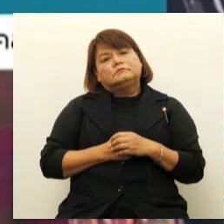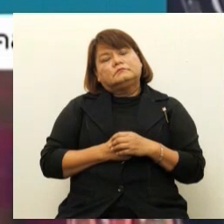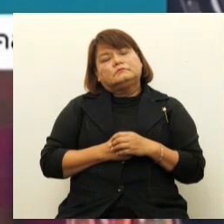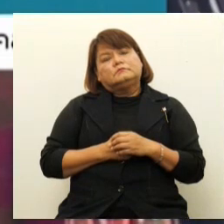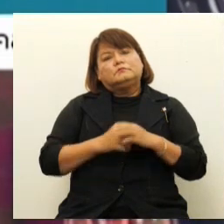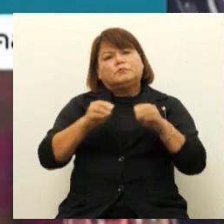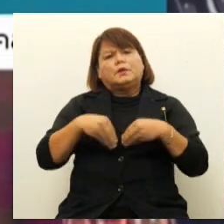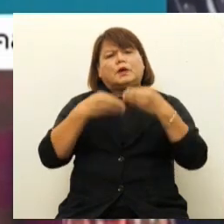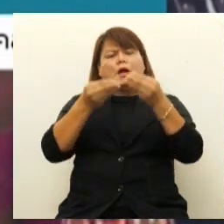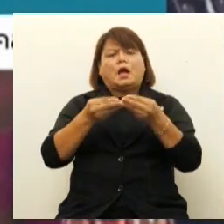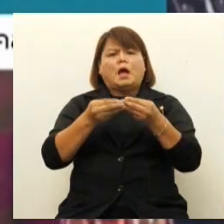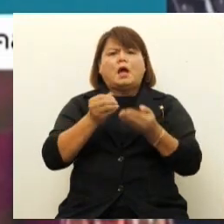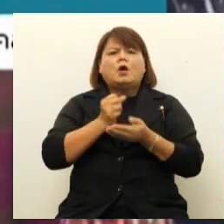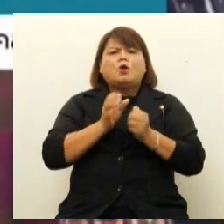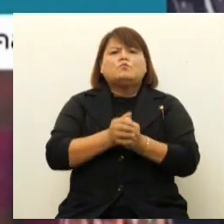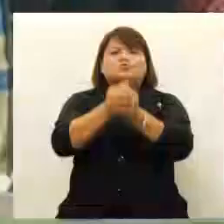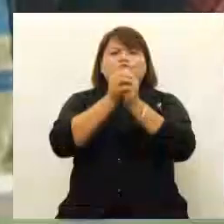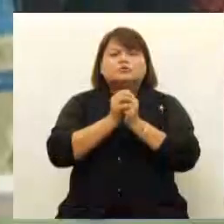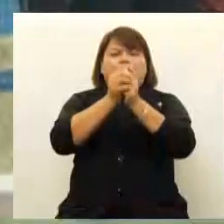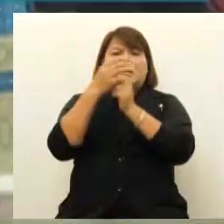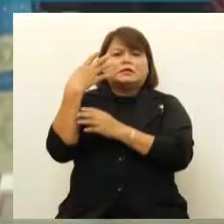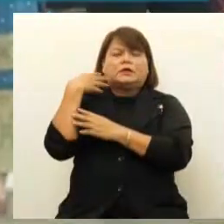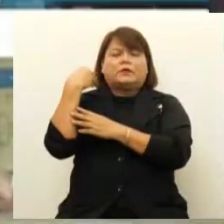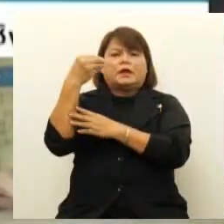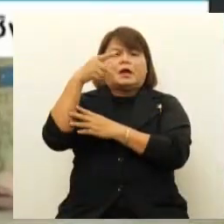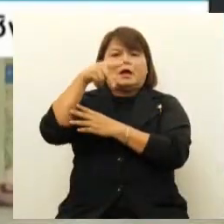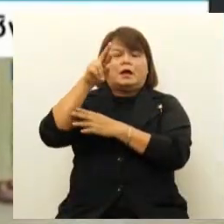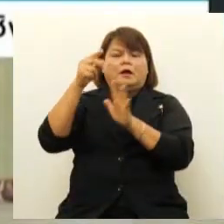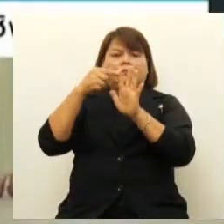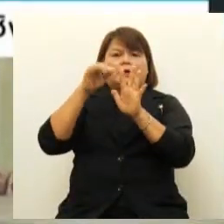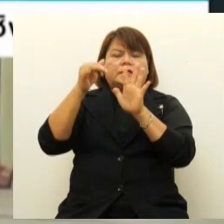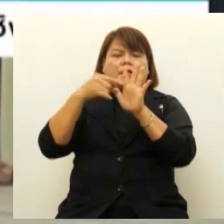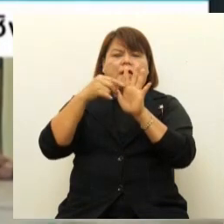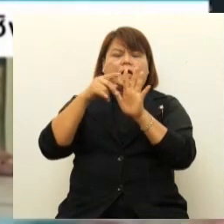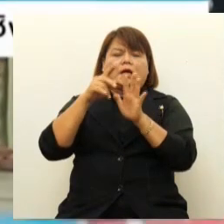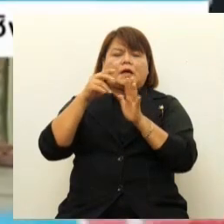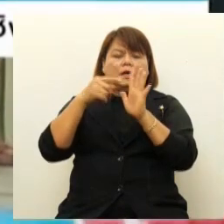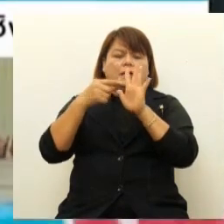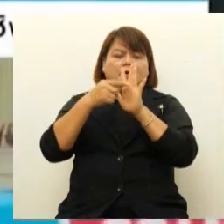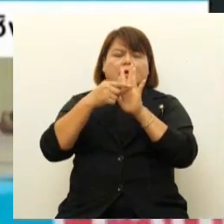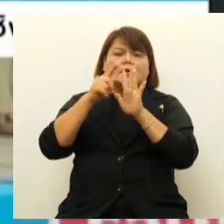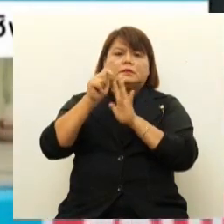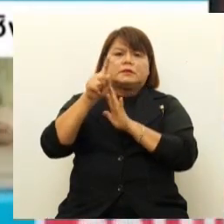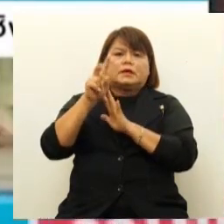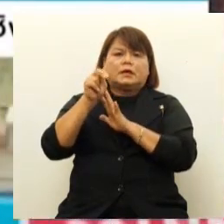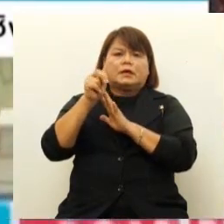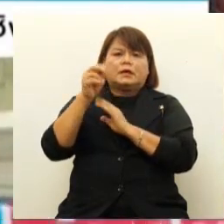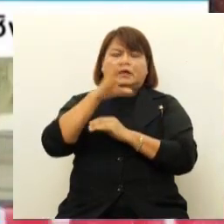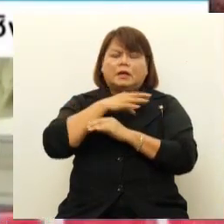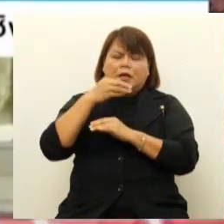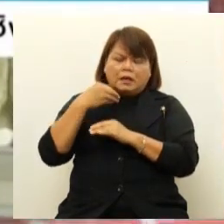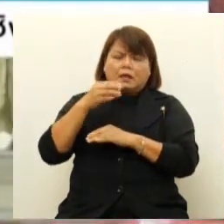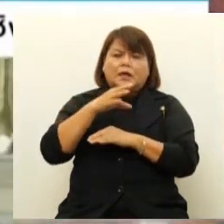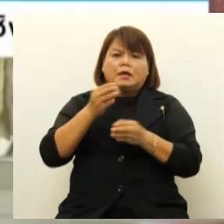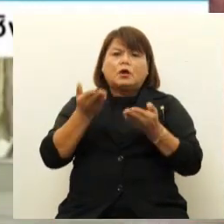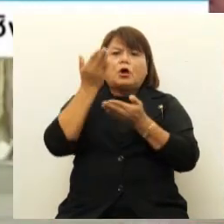อฝนให้ตกต้องตามฤดูกาล ผมนายขจรเกียรตินักอาทิตย์มณีผู้ว่าการจังหวัดฉะเชิงเทรารู้สึกยินดีแล้วก็เป็นเกียรติเ